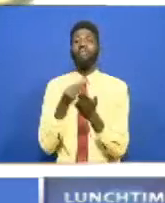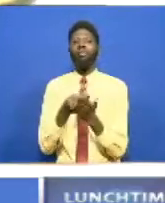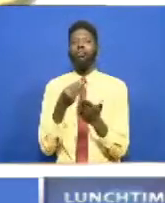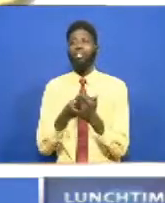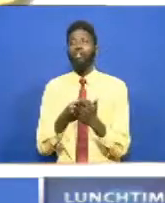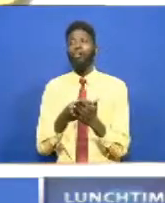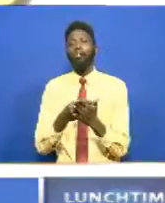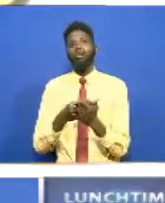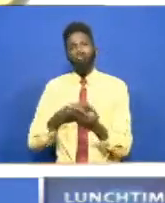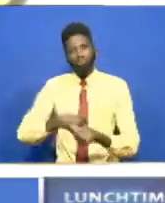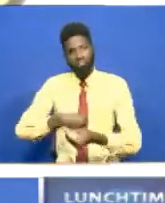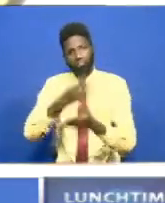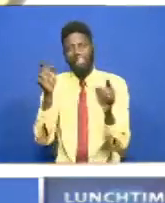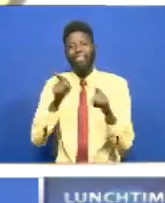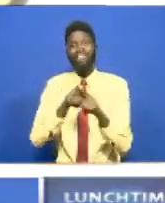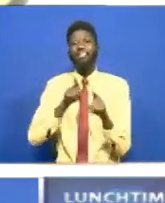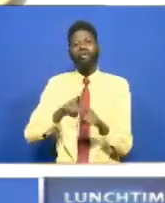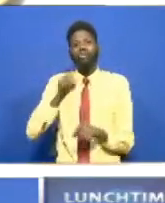mtu analisha kuku.